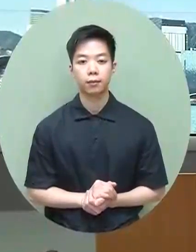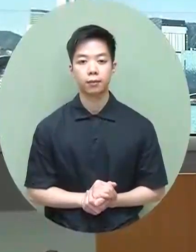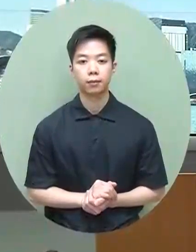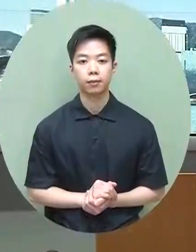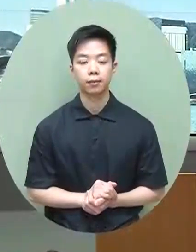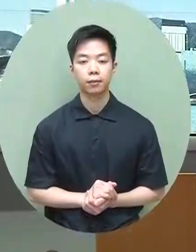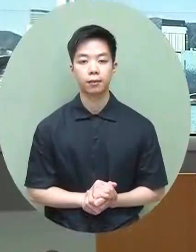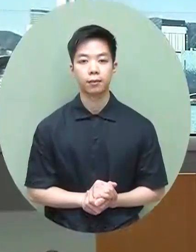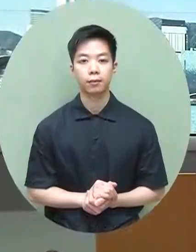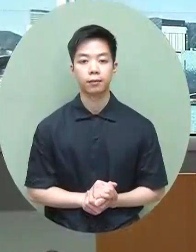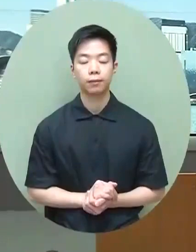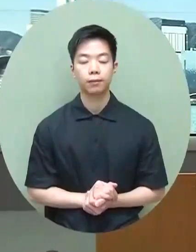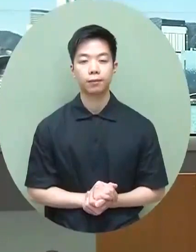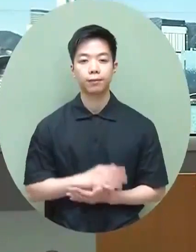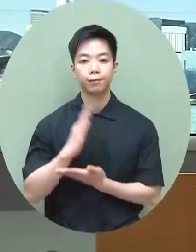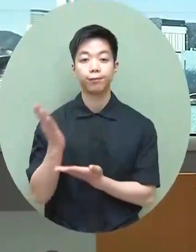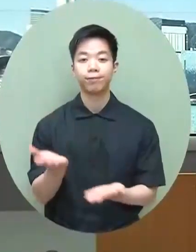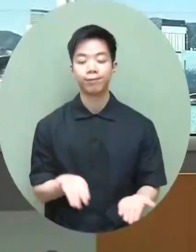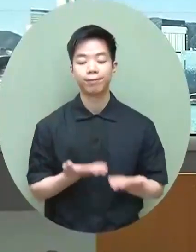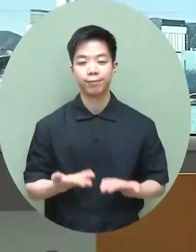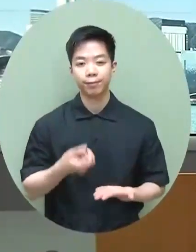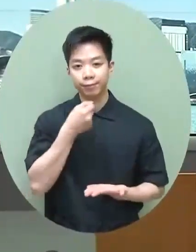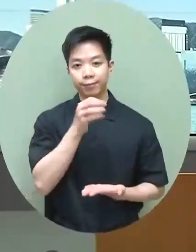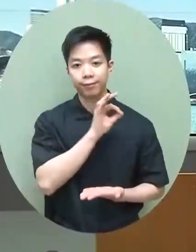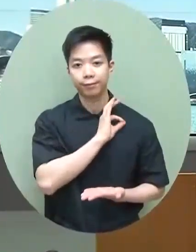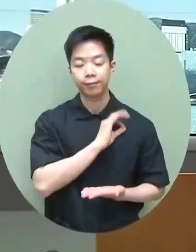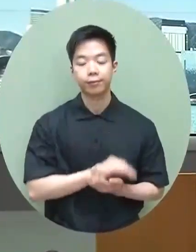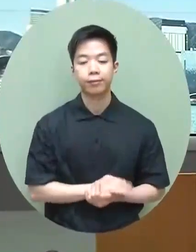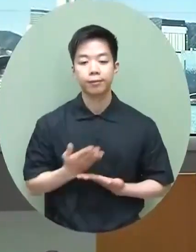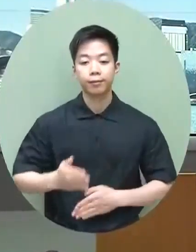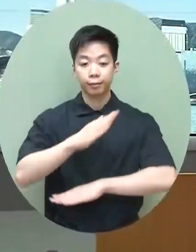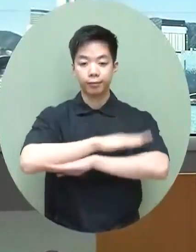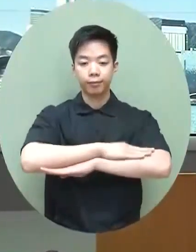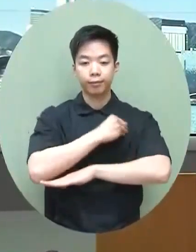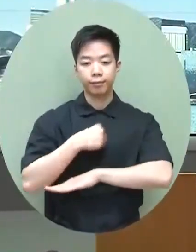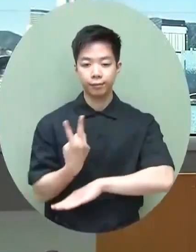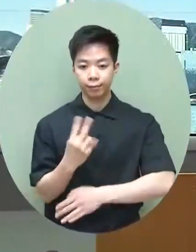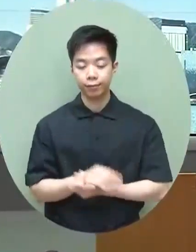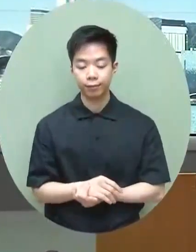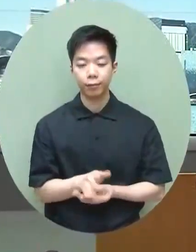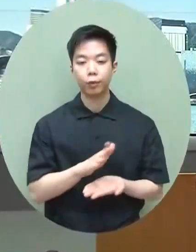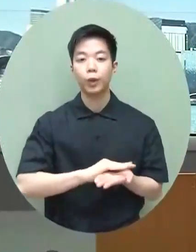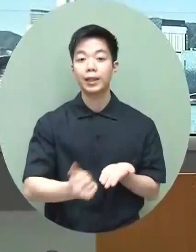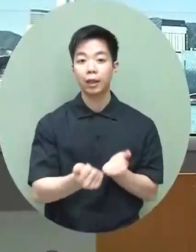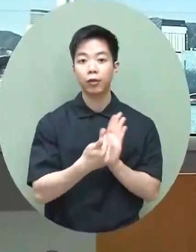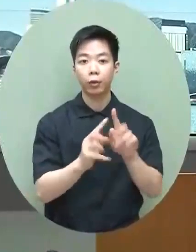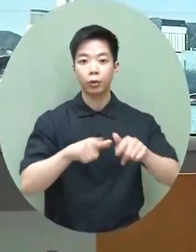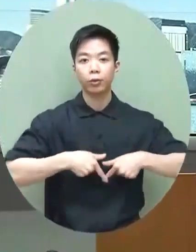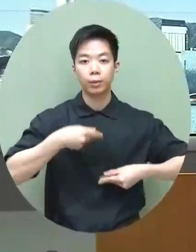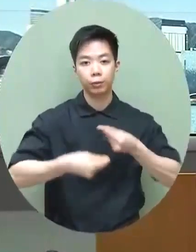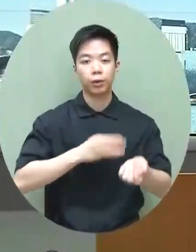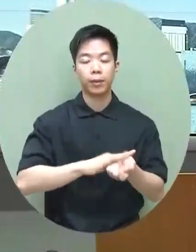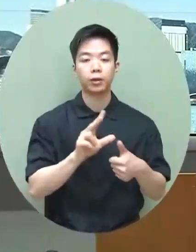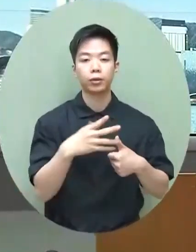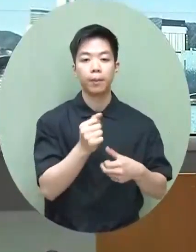歡迎大家出席今日嘅記者會。咁今日台上邊兩位醫生分別係衛生防護中心傳染病處主任張竹君醫生，同埋醫